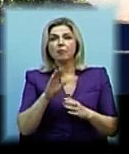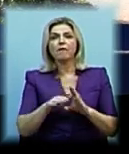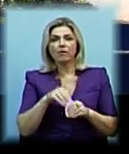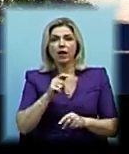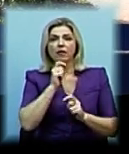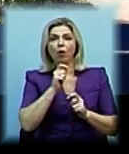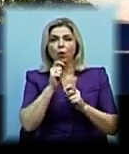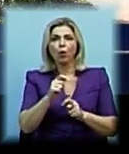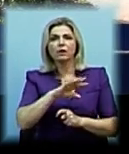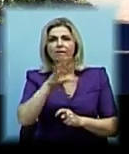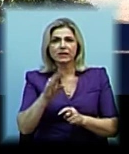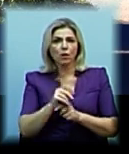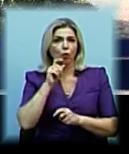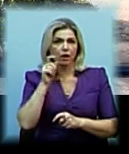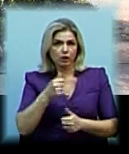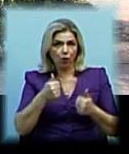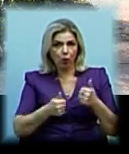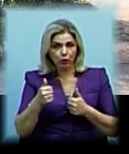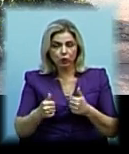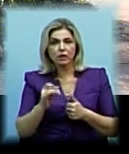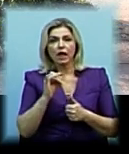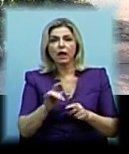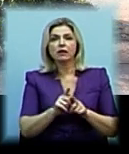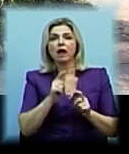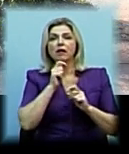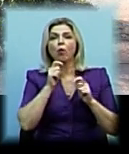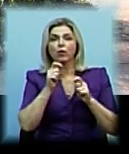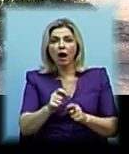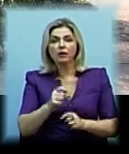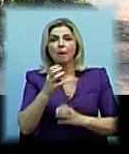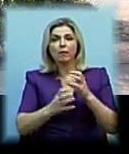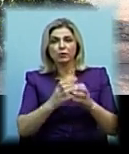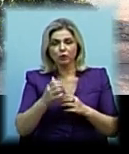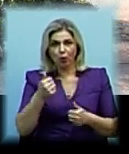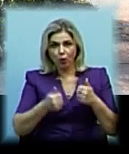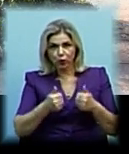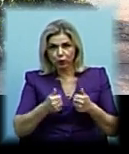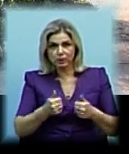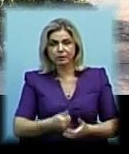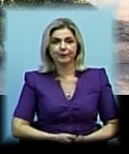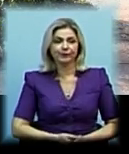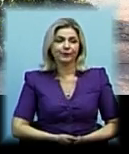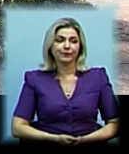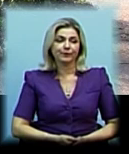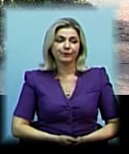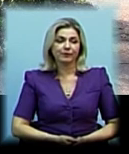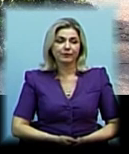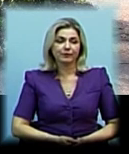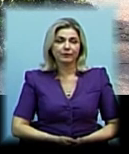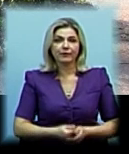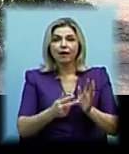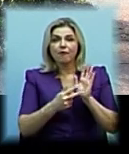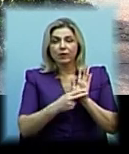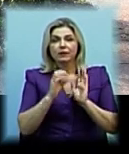всеукраїнського конкурсу, став лауреатом, а також лауреатом міжнародного конкурсу «Кришталеві джерела». І